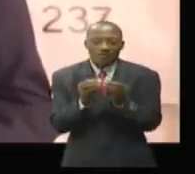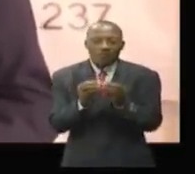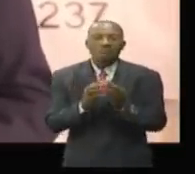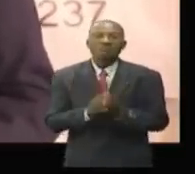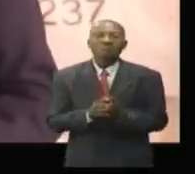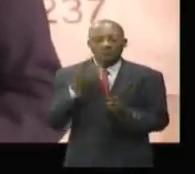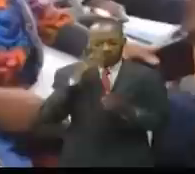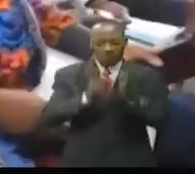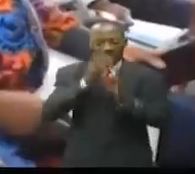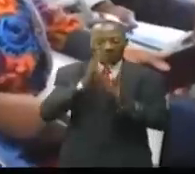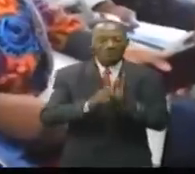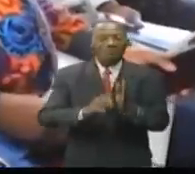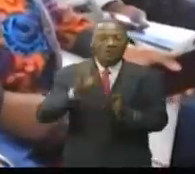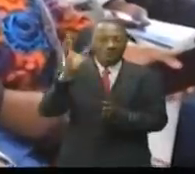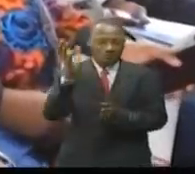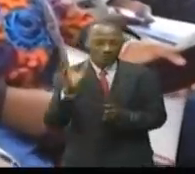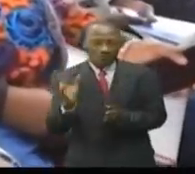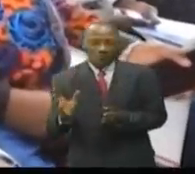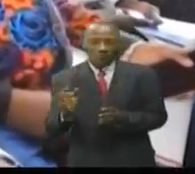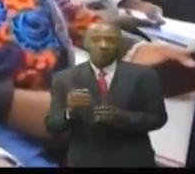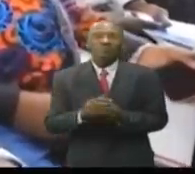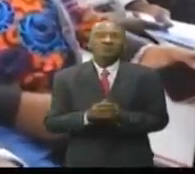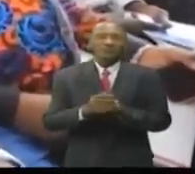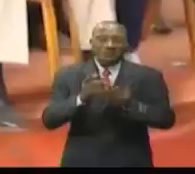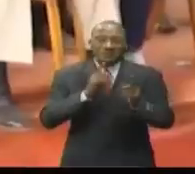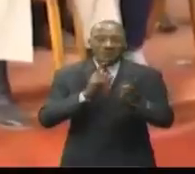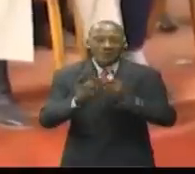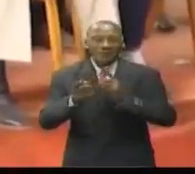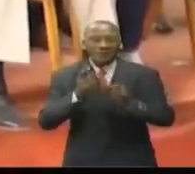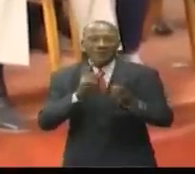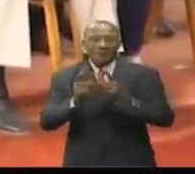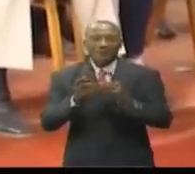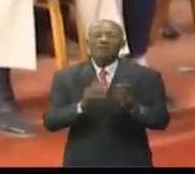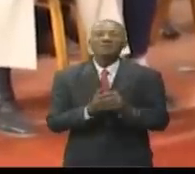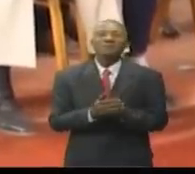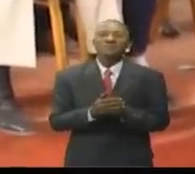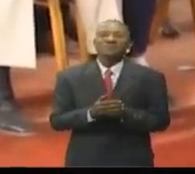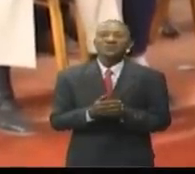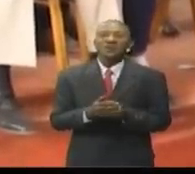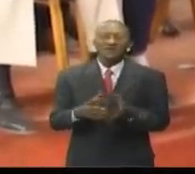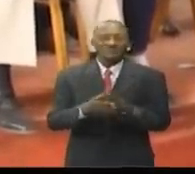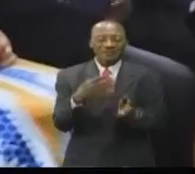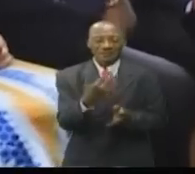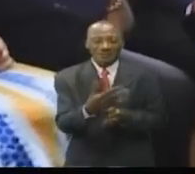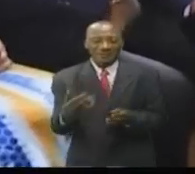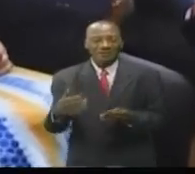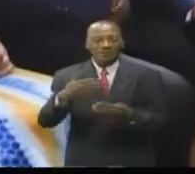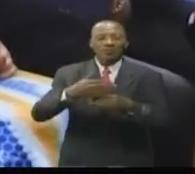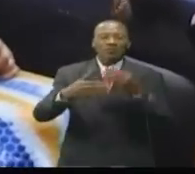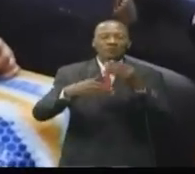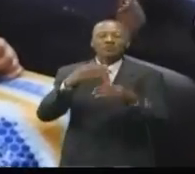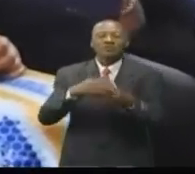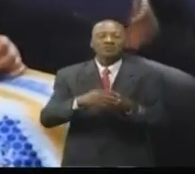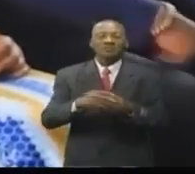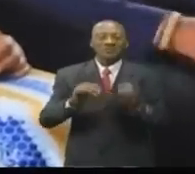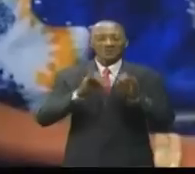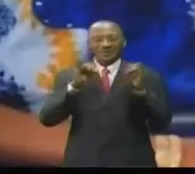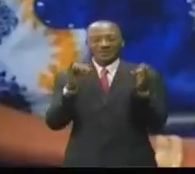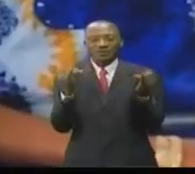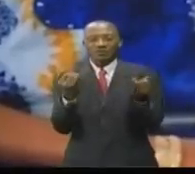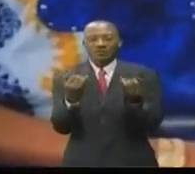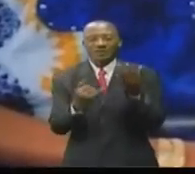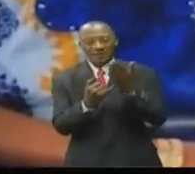Congo central, précisant qu'on y trouvait des industries de matériaux de construction, des industries alimentaires, des brasseries,